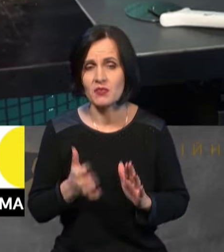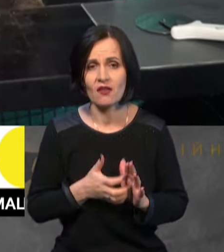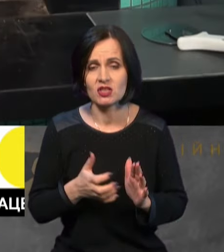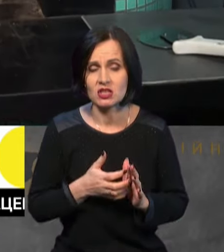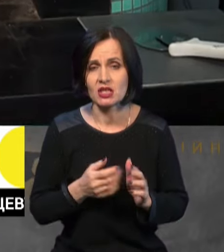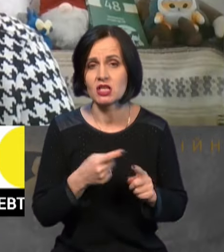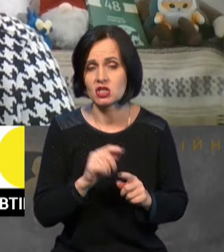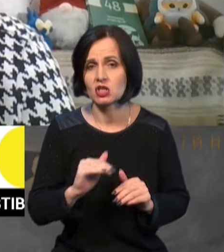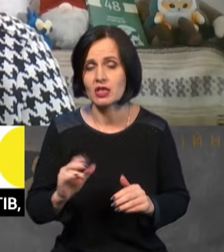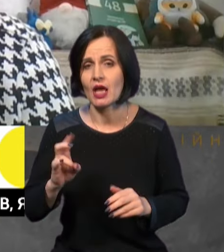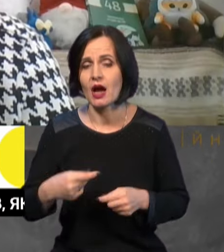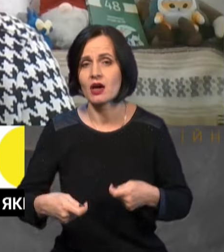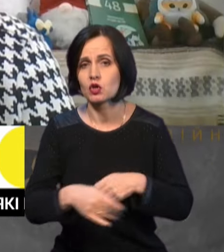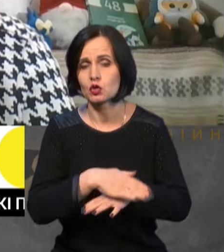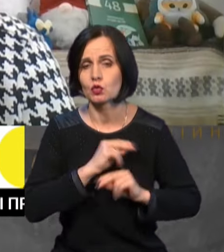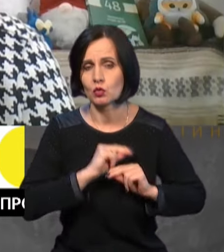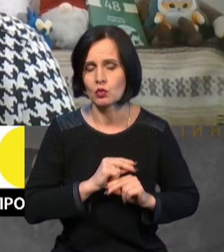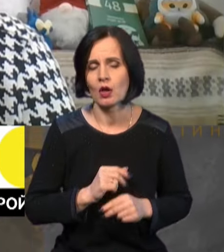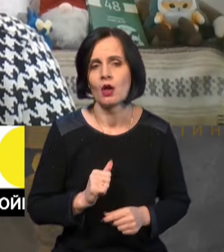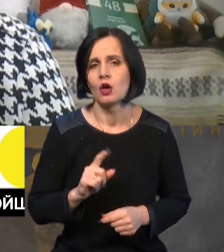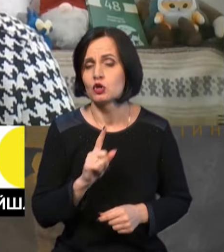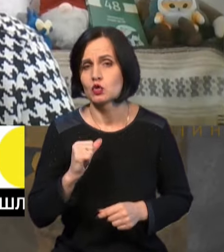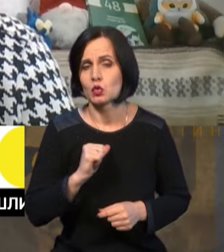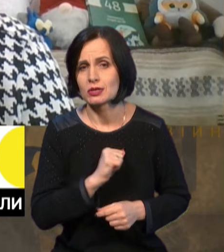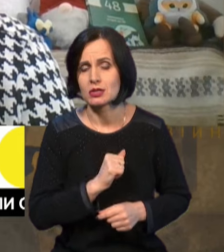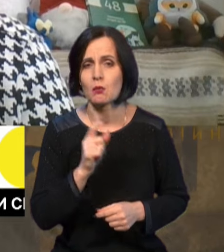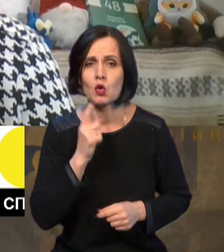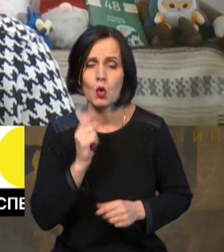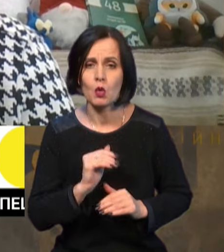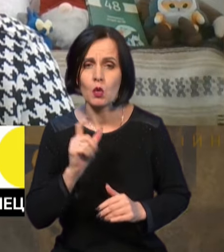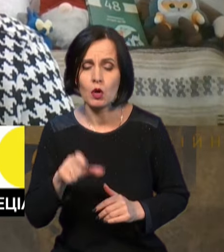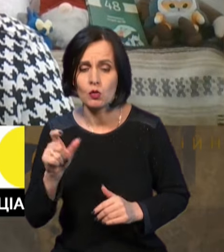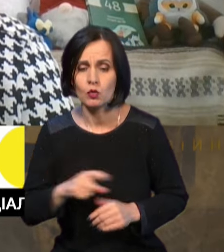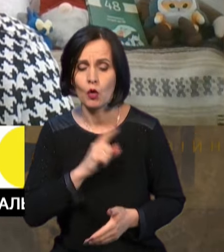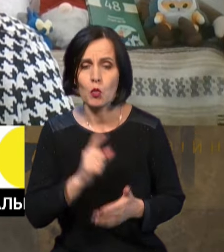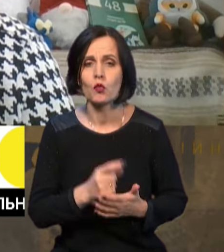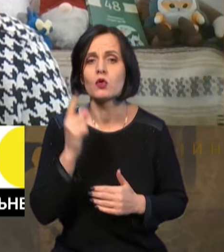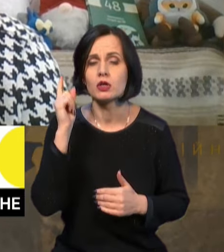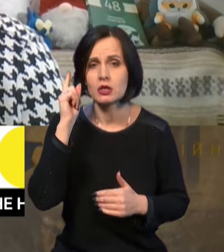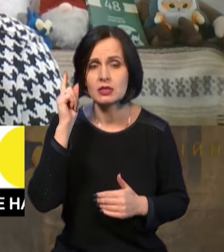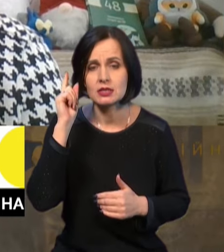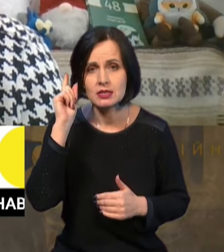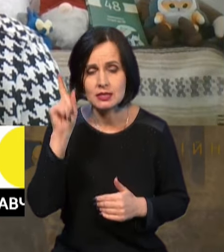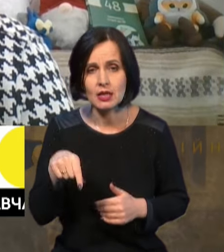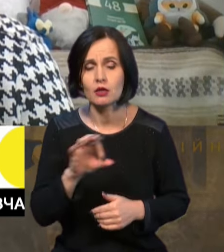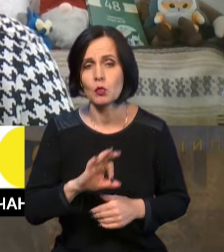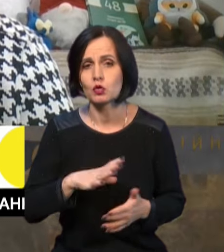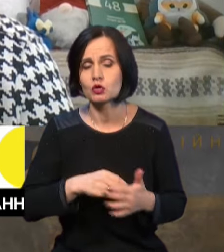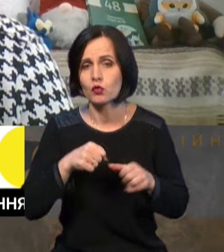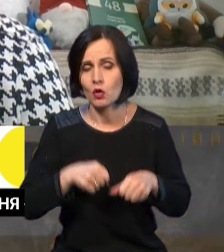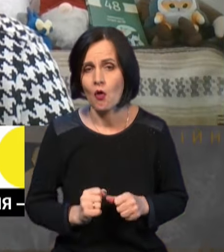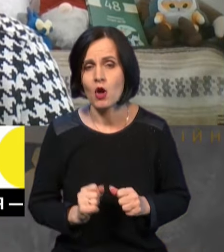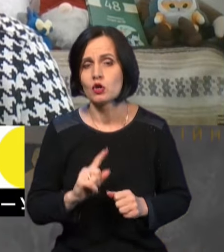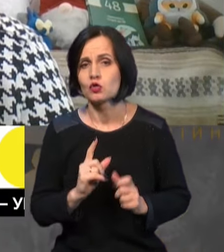праці. Скажіть, а що самі молоді люди повинні знати про свої права, намагаючись влаштуватись на роботу ще до